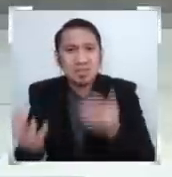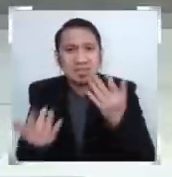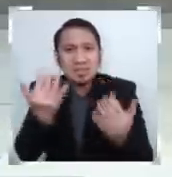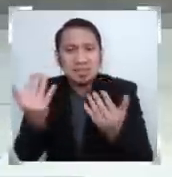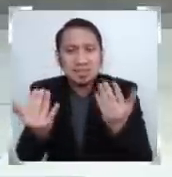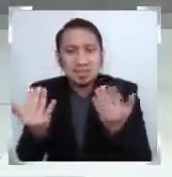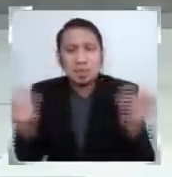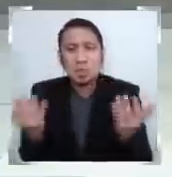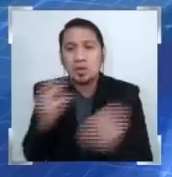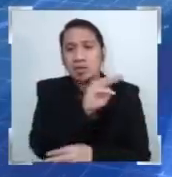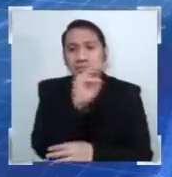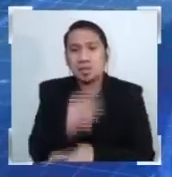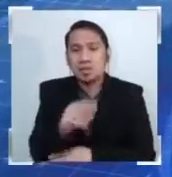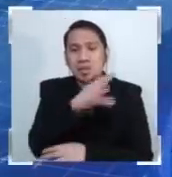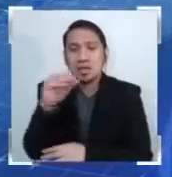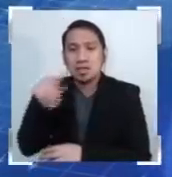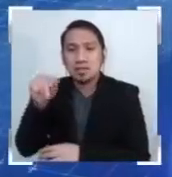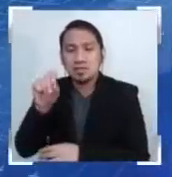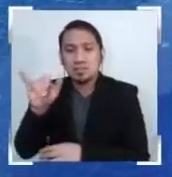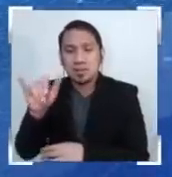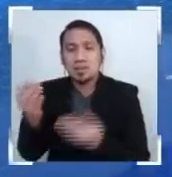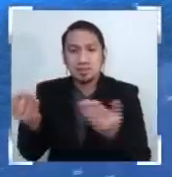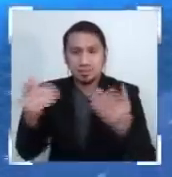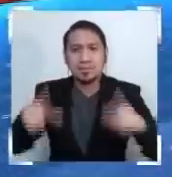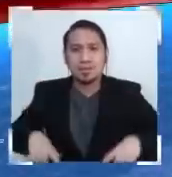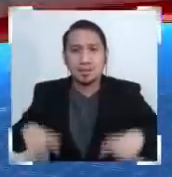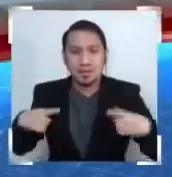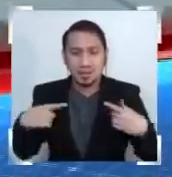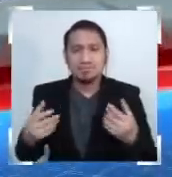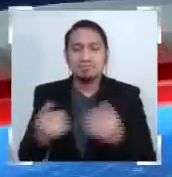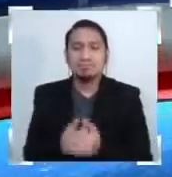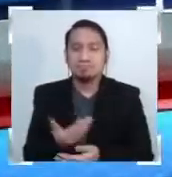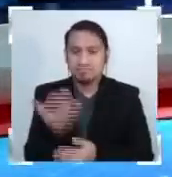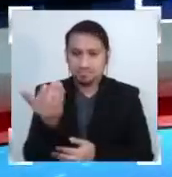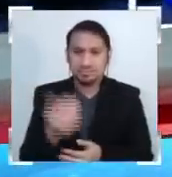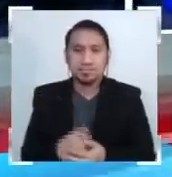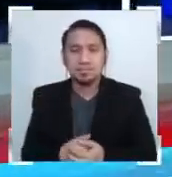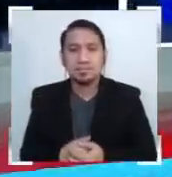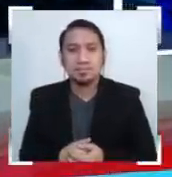Pasay. Saksi live si Mai Bermudez. Mai!